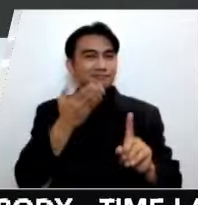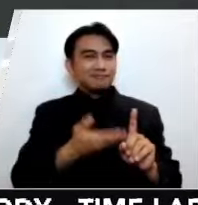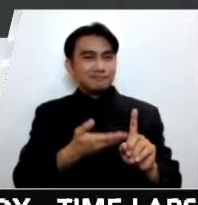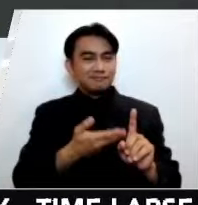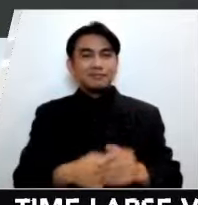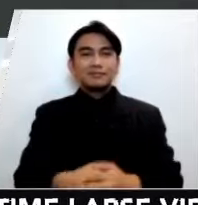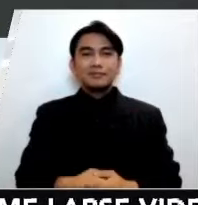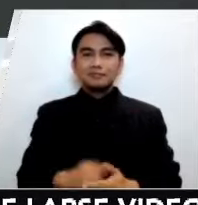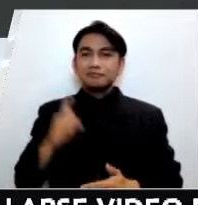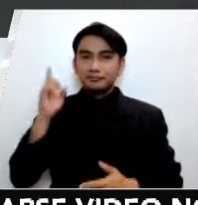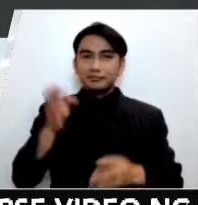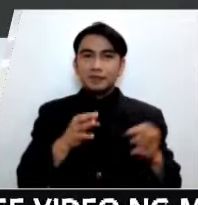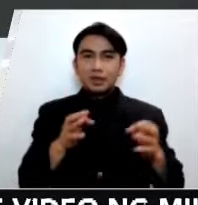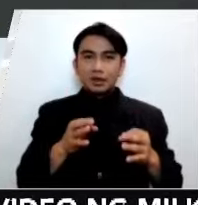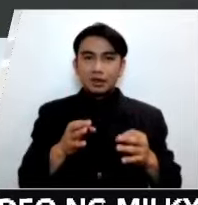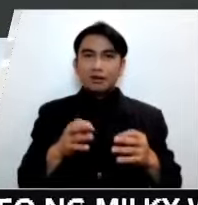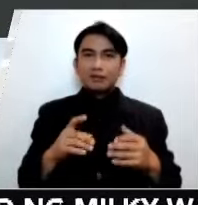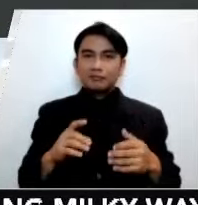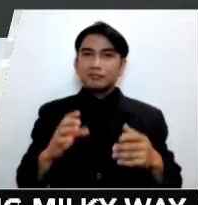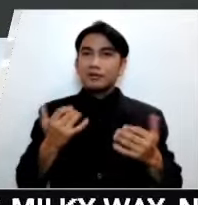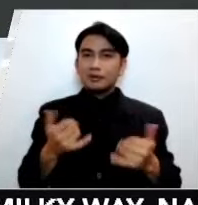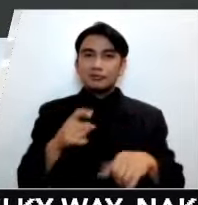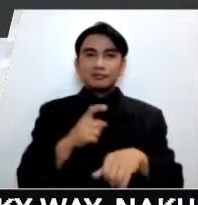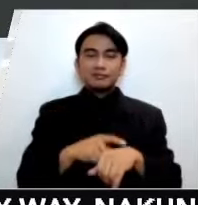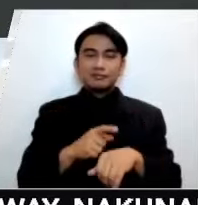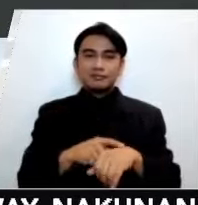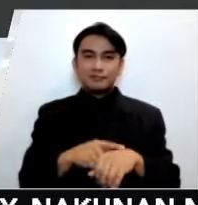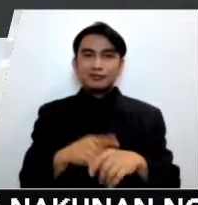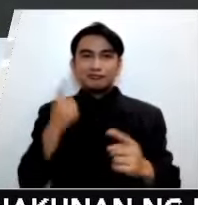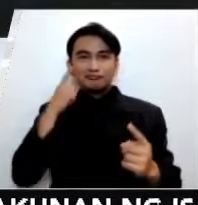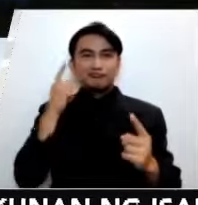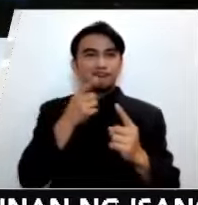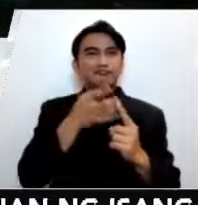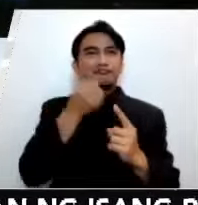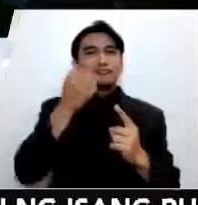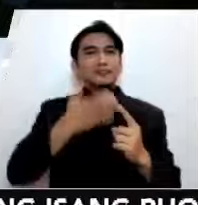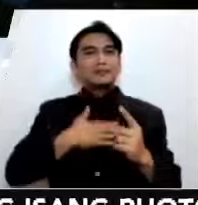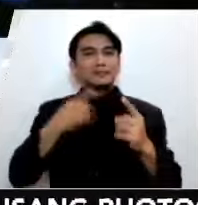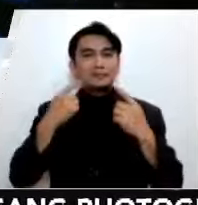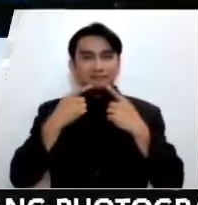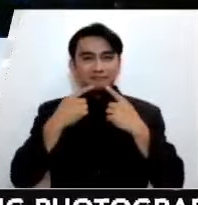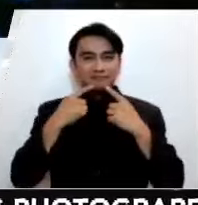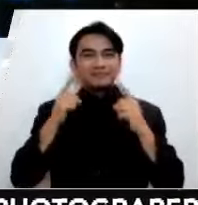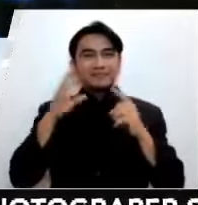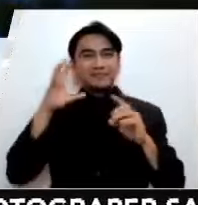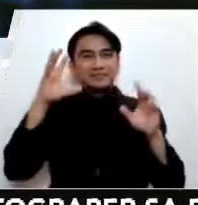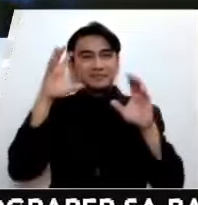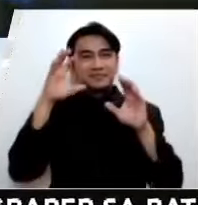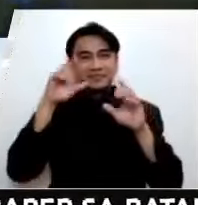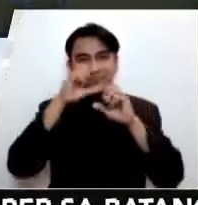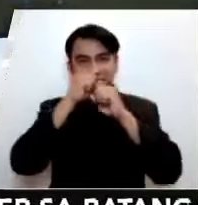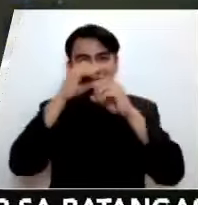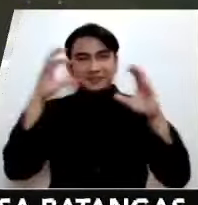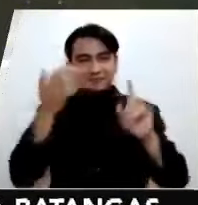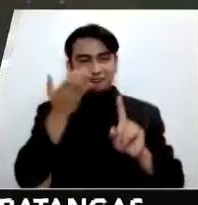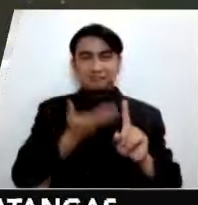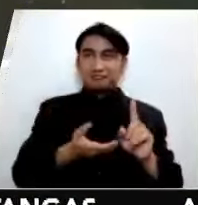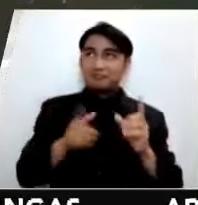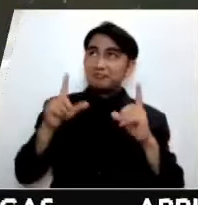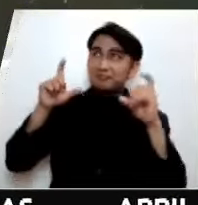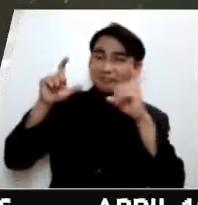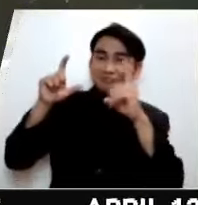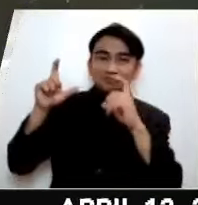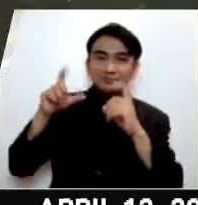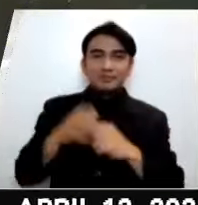para i-fulfill ko yung dream ko kahit sa gantong paraan lamang. Ang view ng Milky Way mas may enjoy